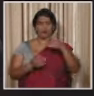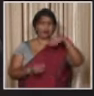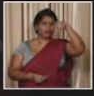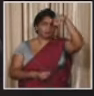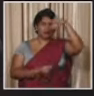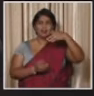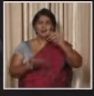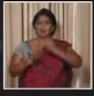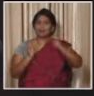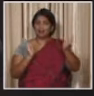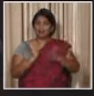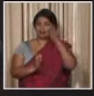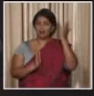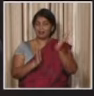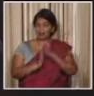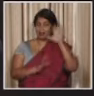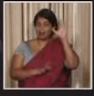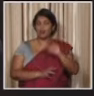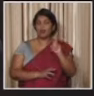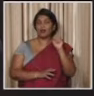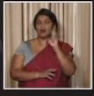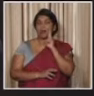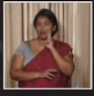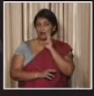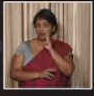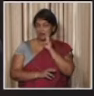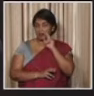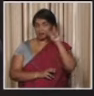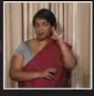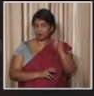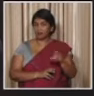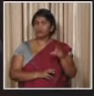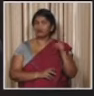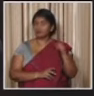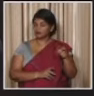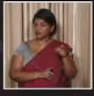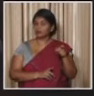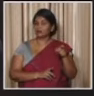මේසන් හැන්දයි අරගෙන ආපු රනිල් වික්‍රමසිංහ කියන